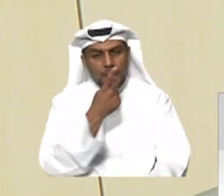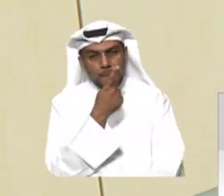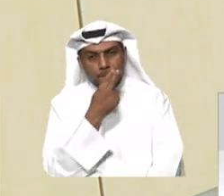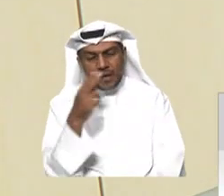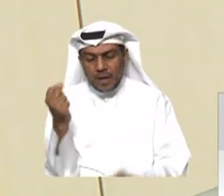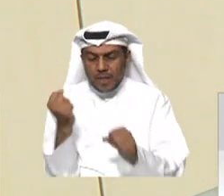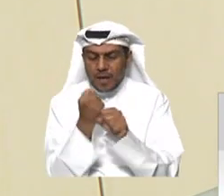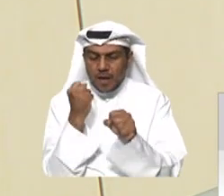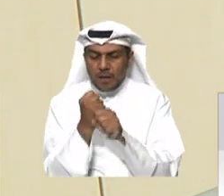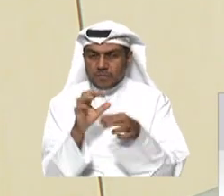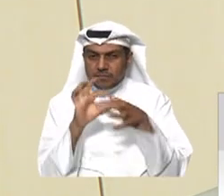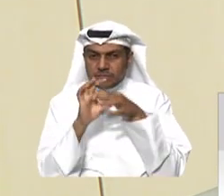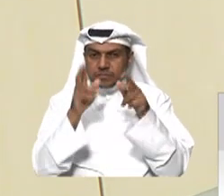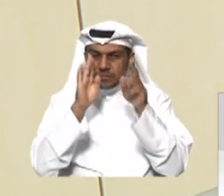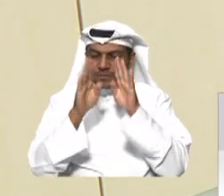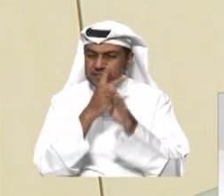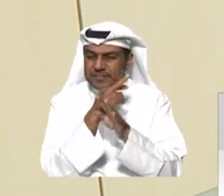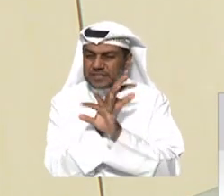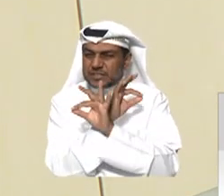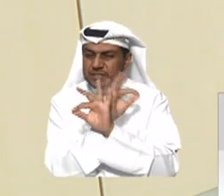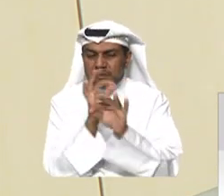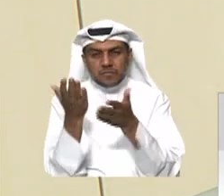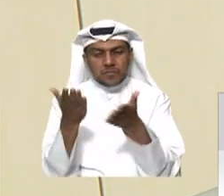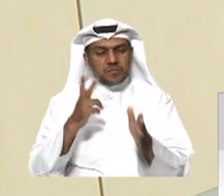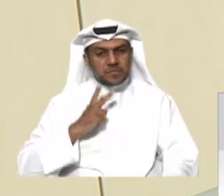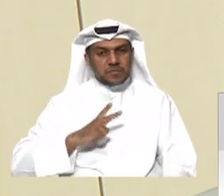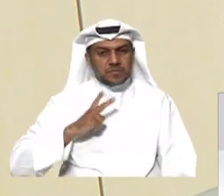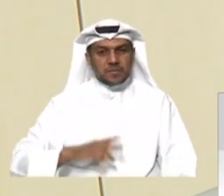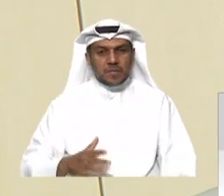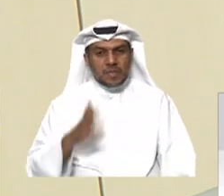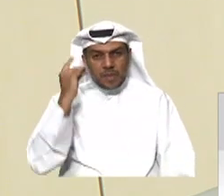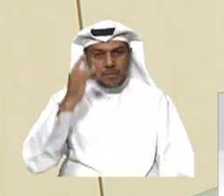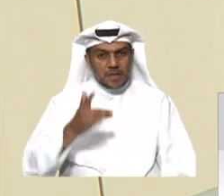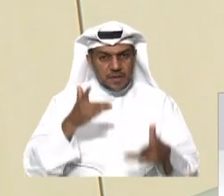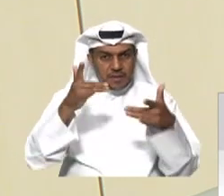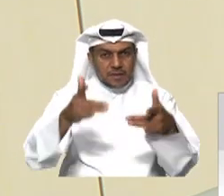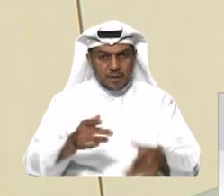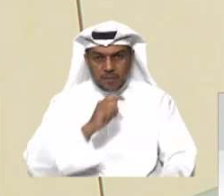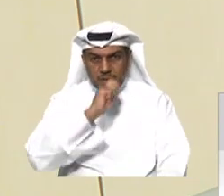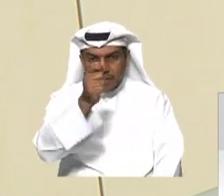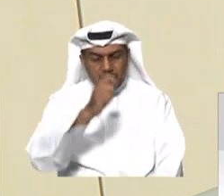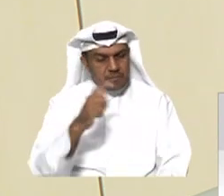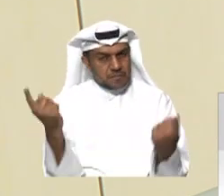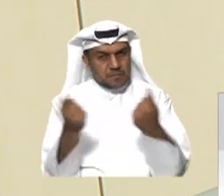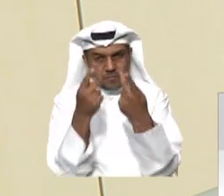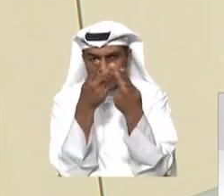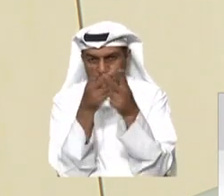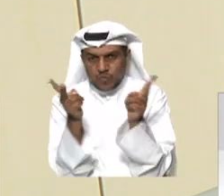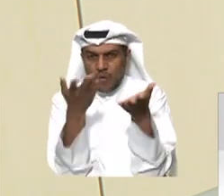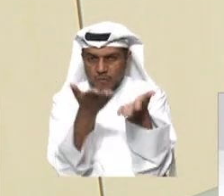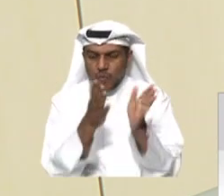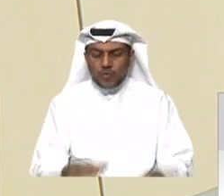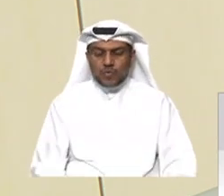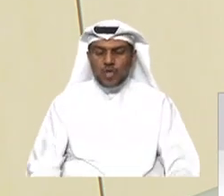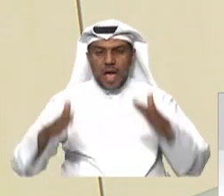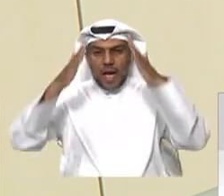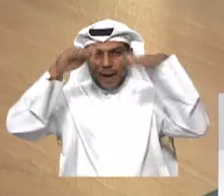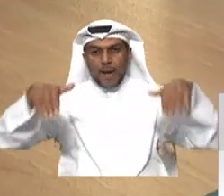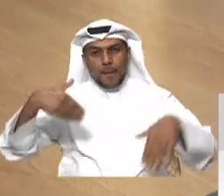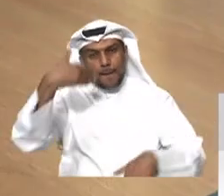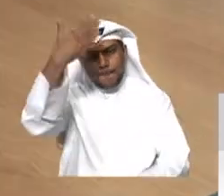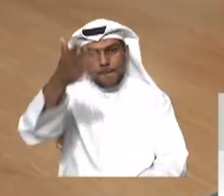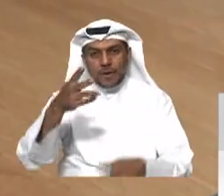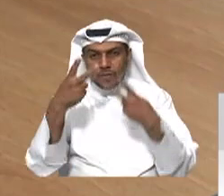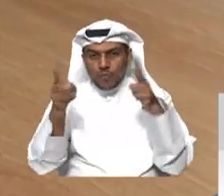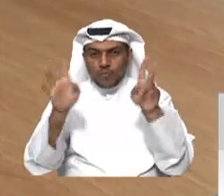التواصل الاجتماعي وبالاضافه الى اخواننا المرشحين لاخذ اللقاءات الصحفيه مع الساده المرشحين